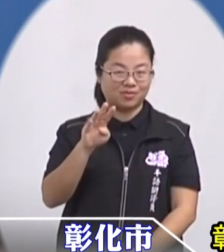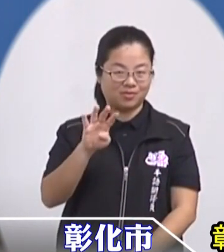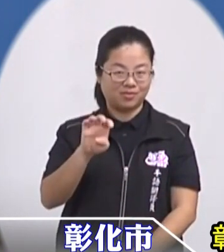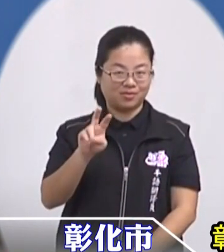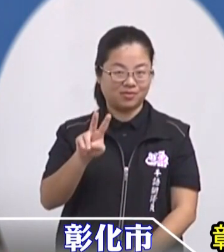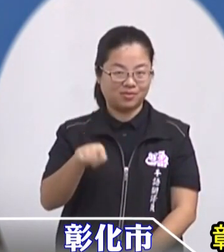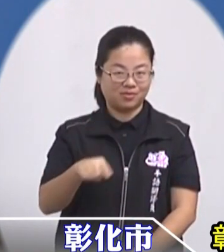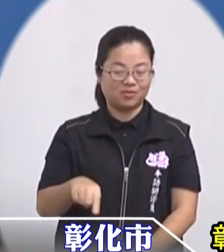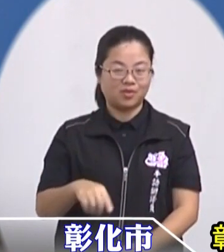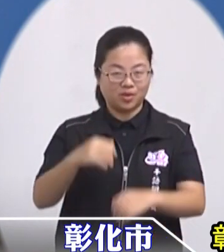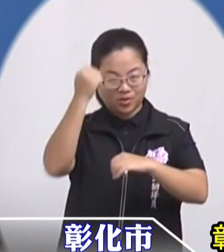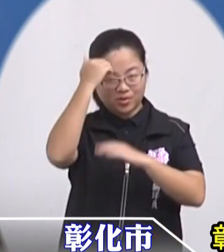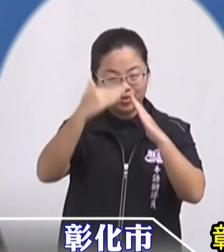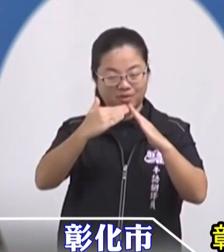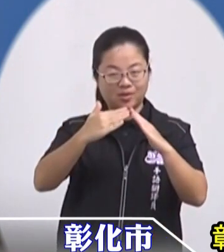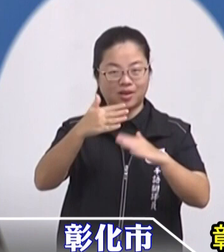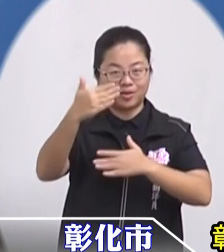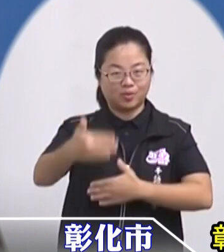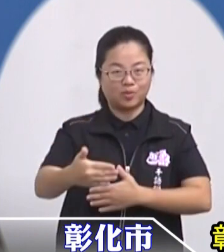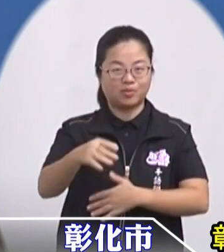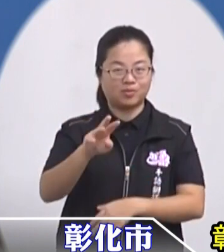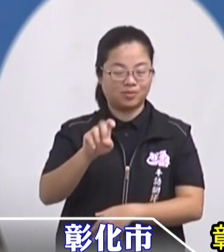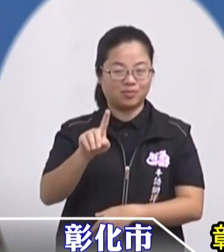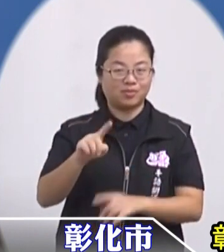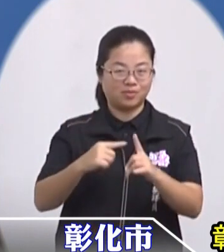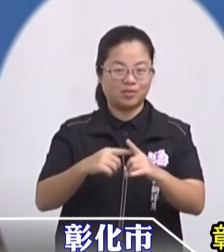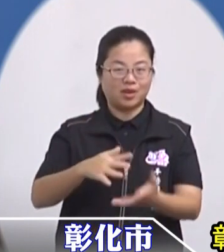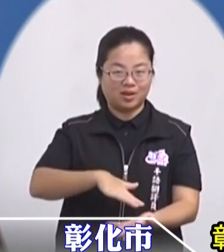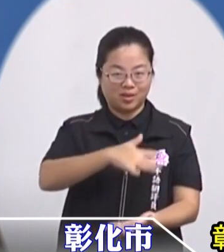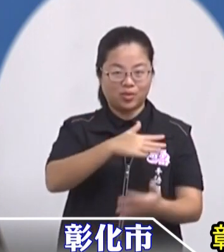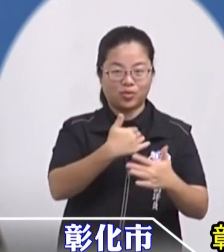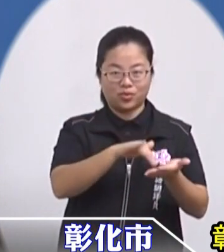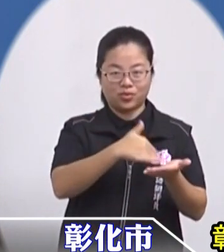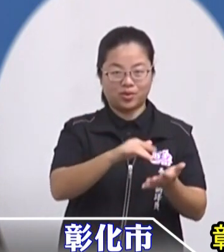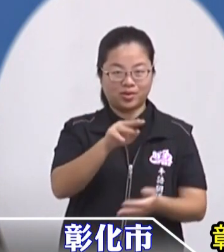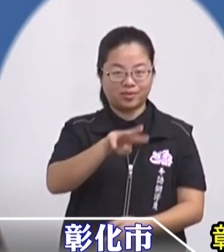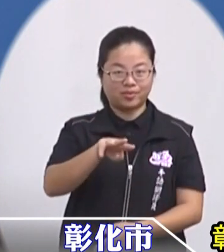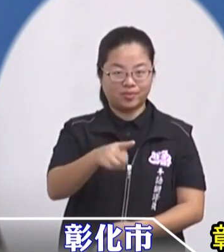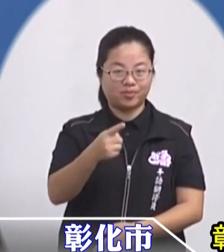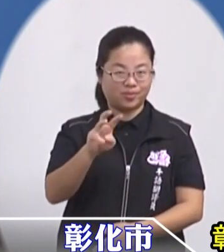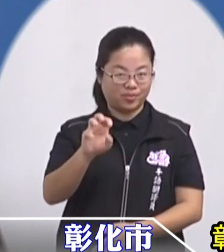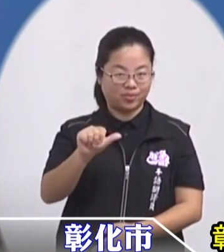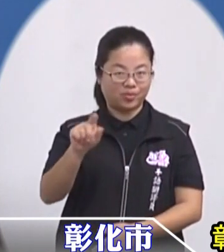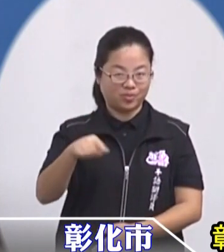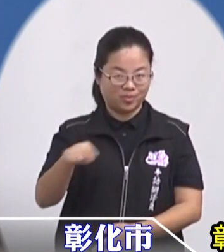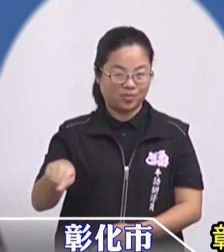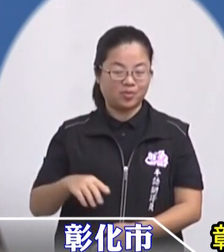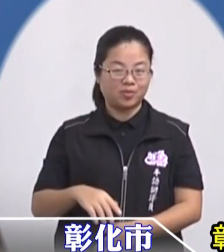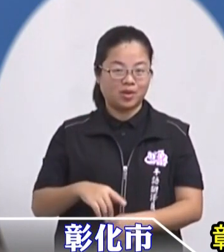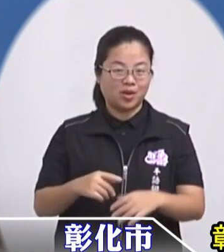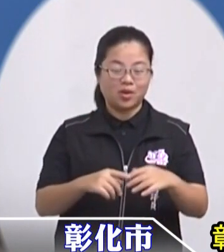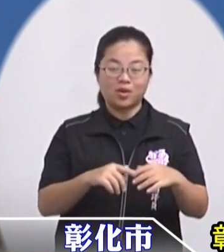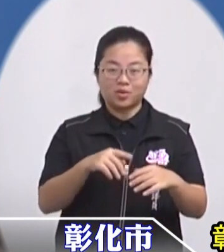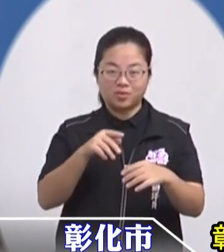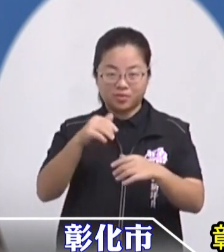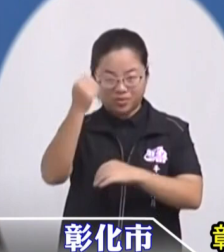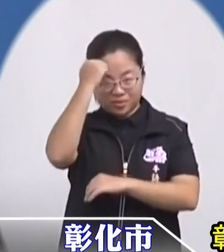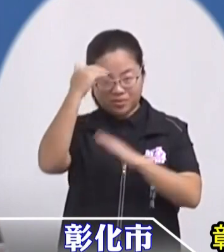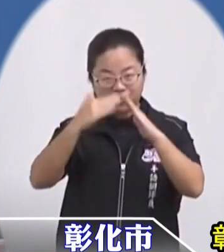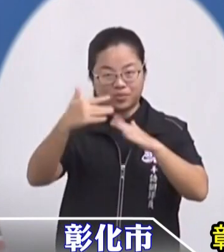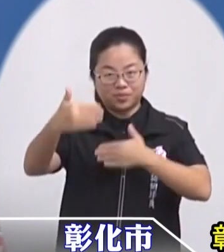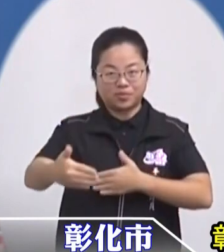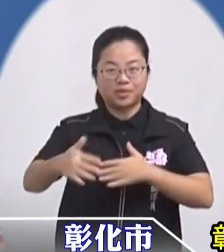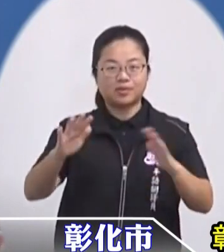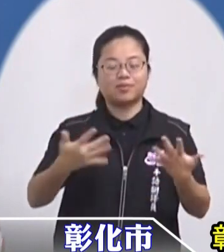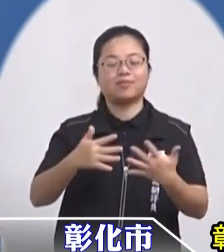人数是在31人，累计居家隔离人数3,135人，平均每位确诊居家隔离人数是